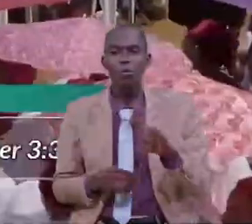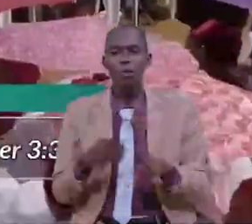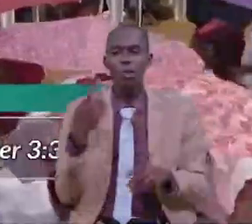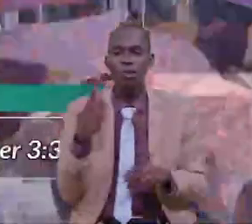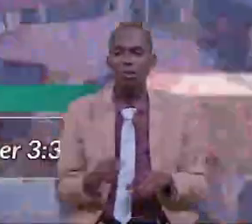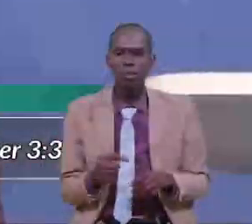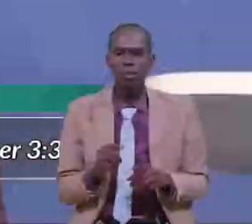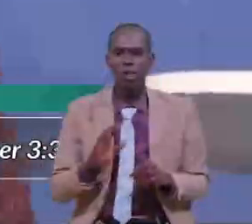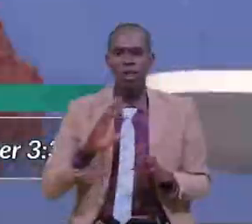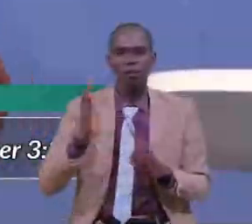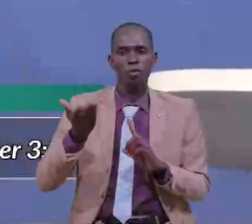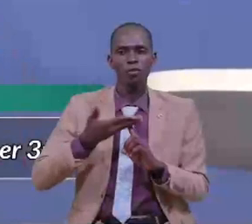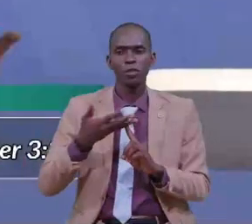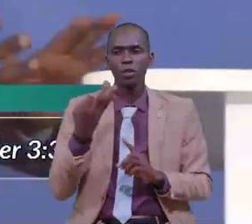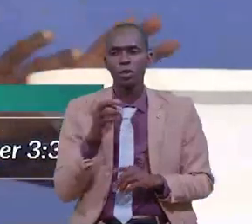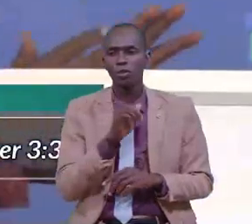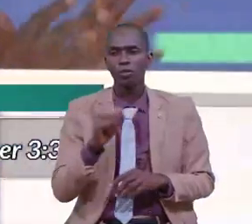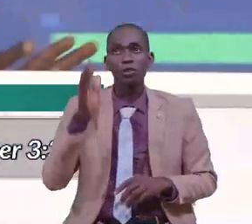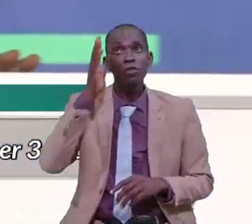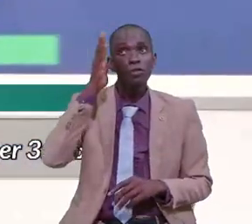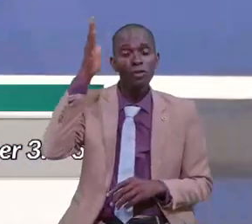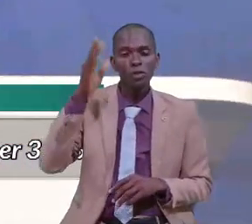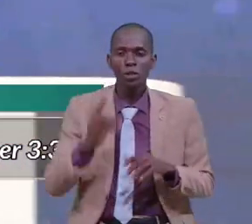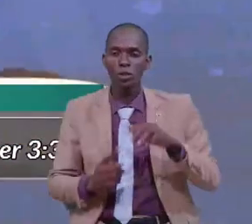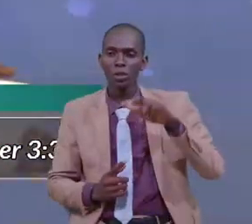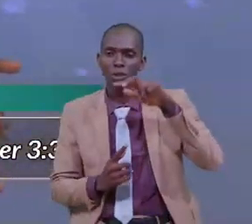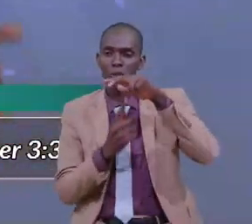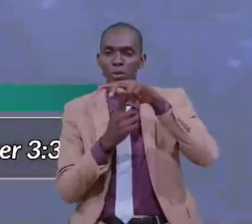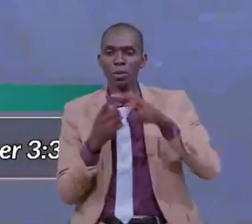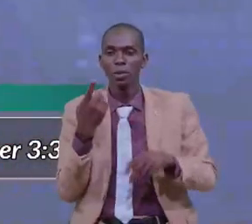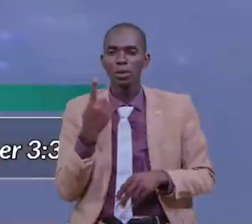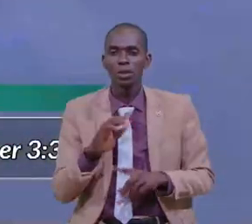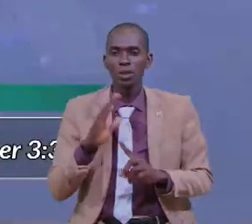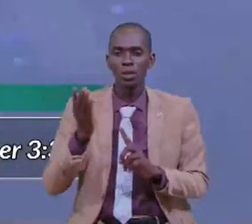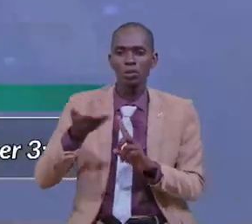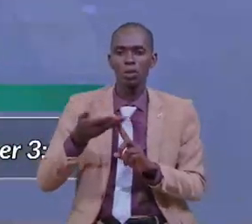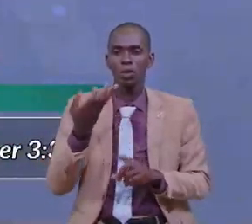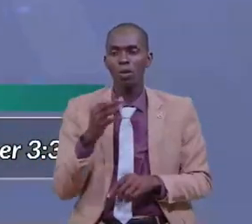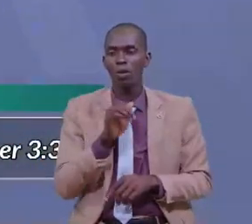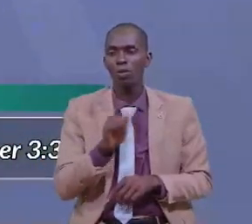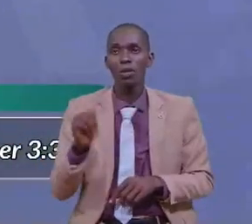la conviction d'un champion futur. La conviction